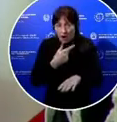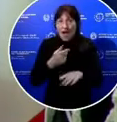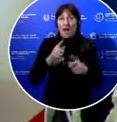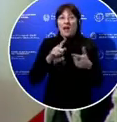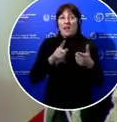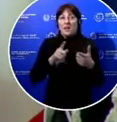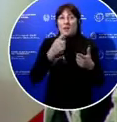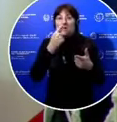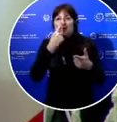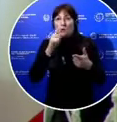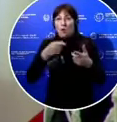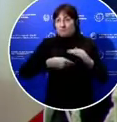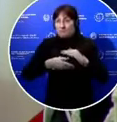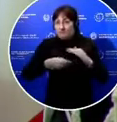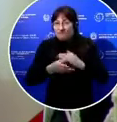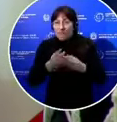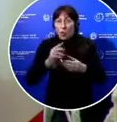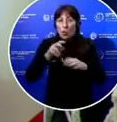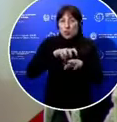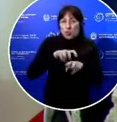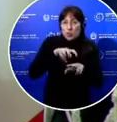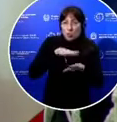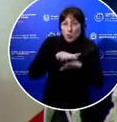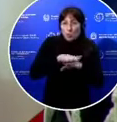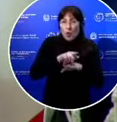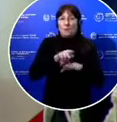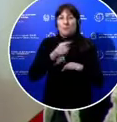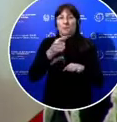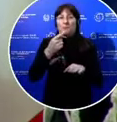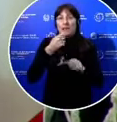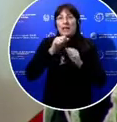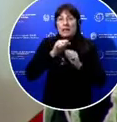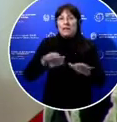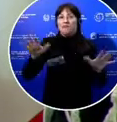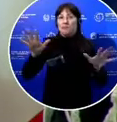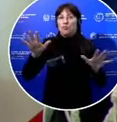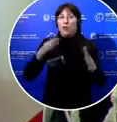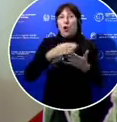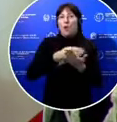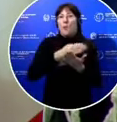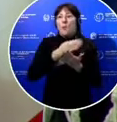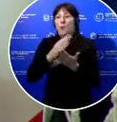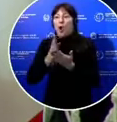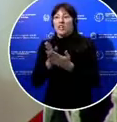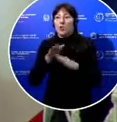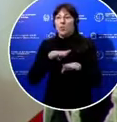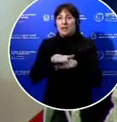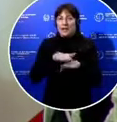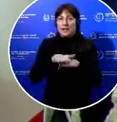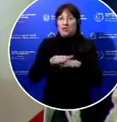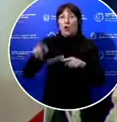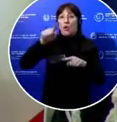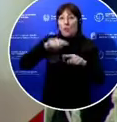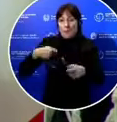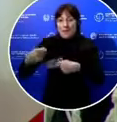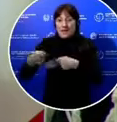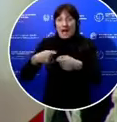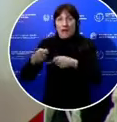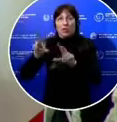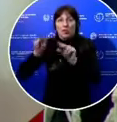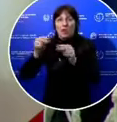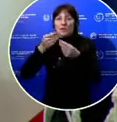di consumo, tra cui voglio citare il sempre più diffuso poliutilizzo, all'ingresso nel mercato delle nuove sostanze